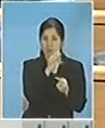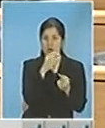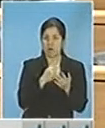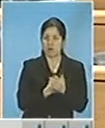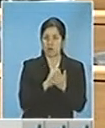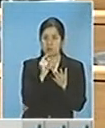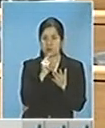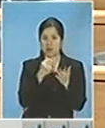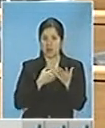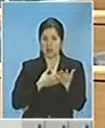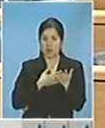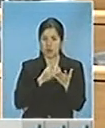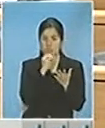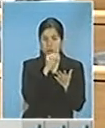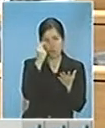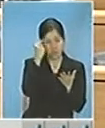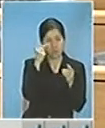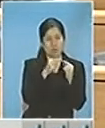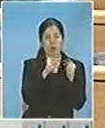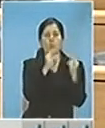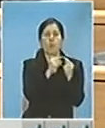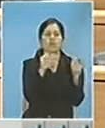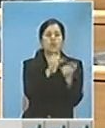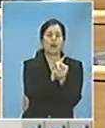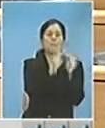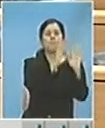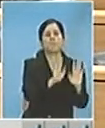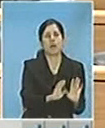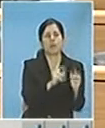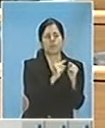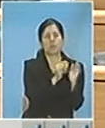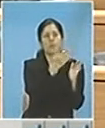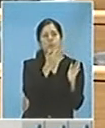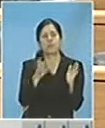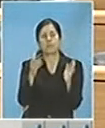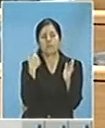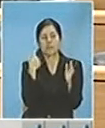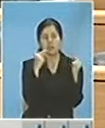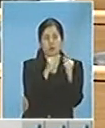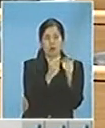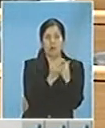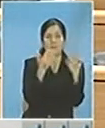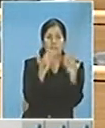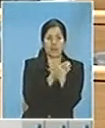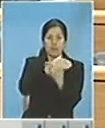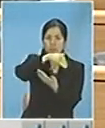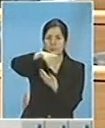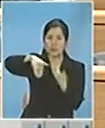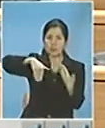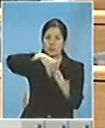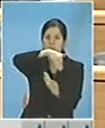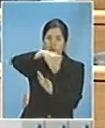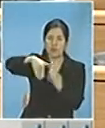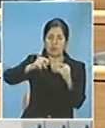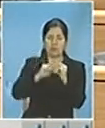ก็เป็นความหลากทางวัฒนธรรมเดี๋ยวมันก็ผ่านไปมันก็จะติดตัวของผู้ใช้ไป